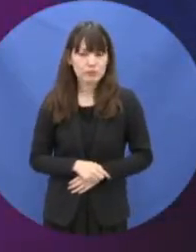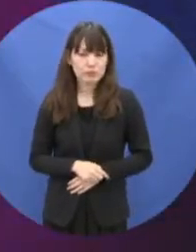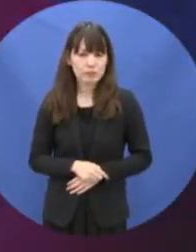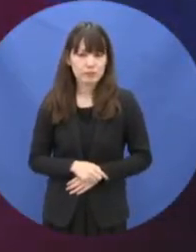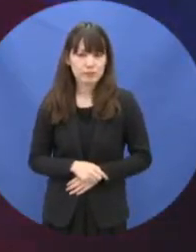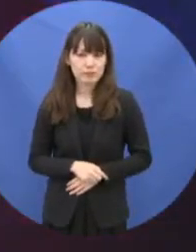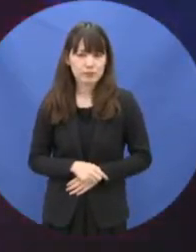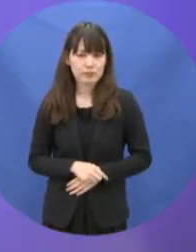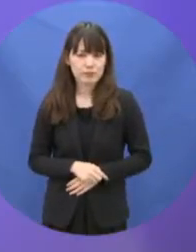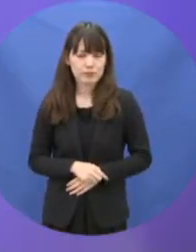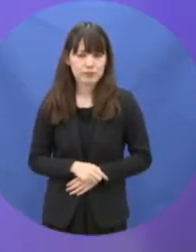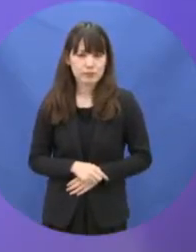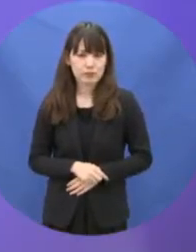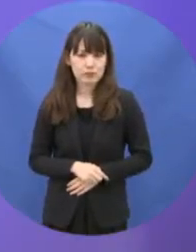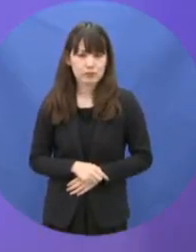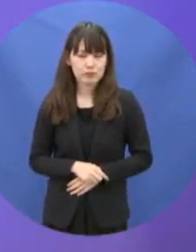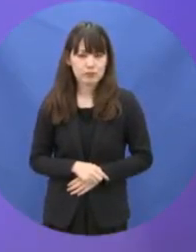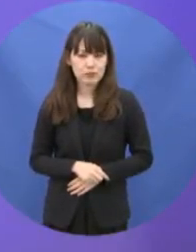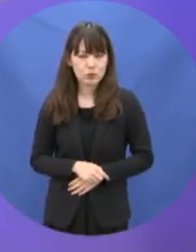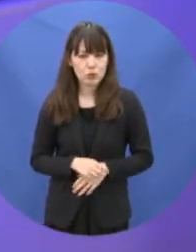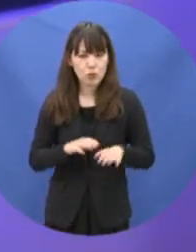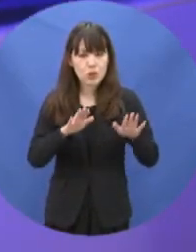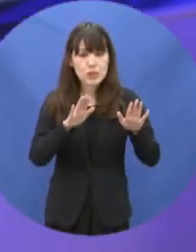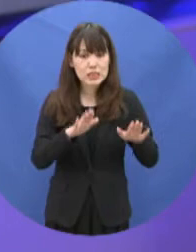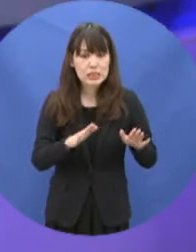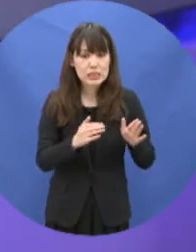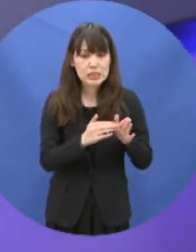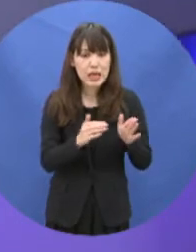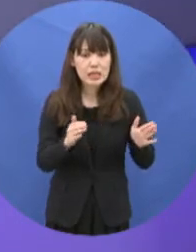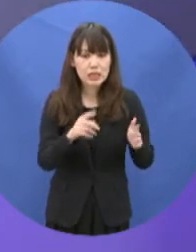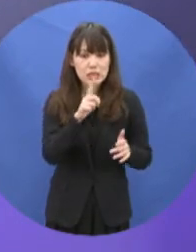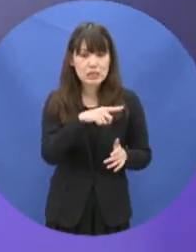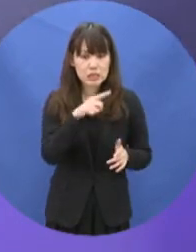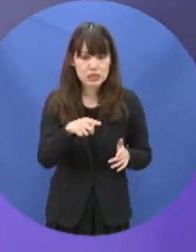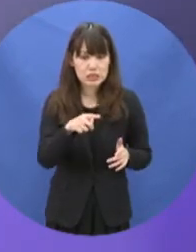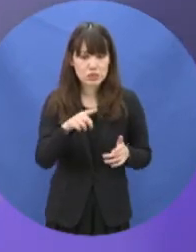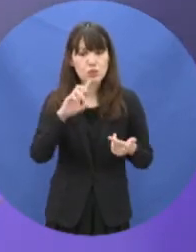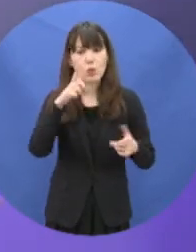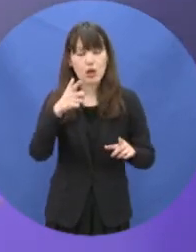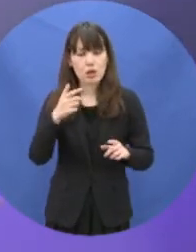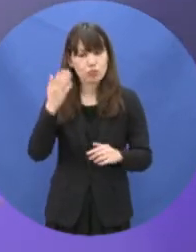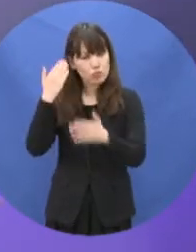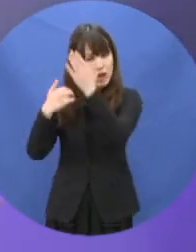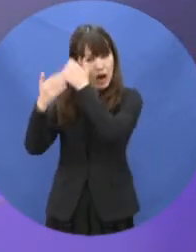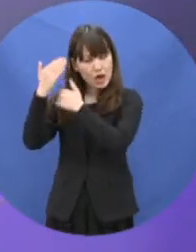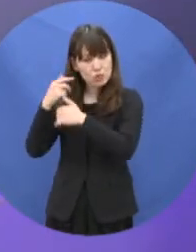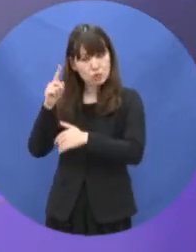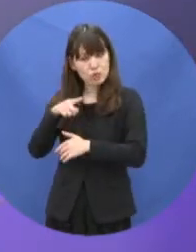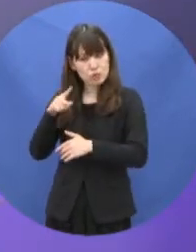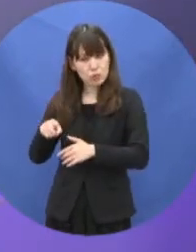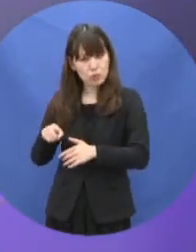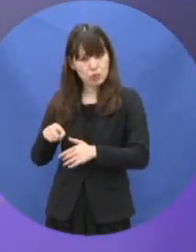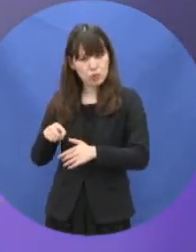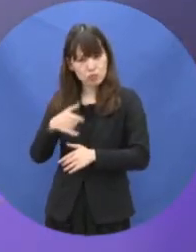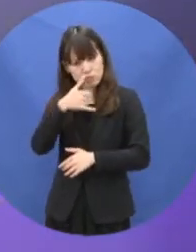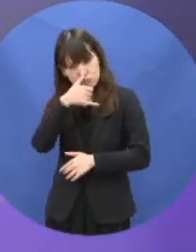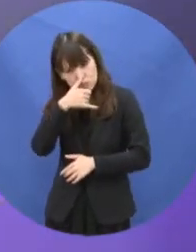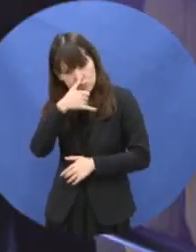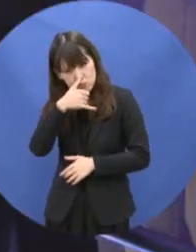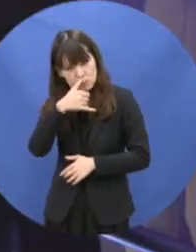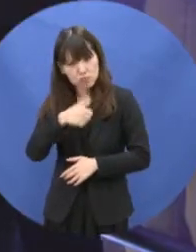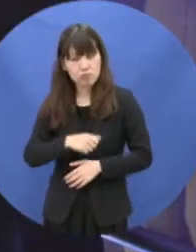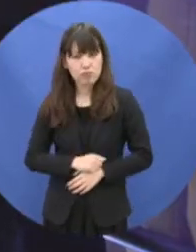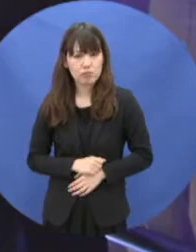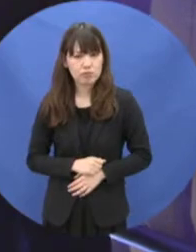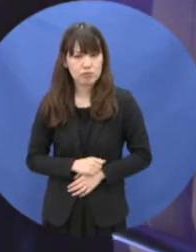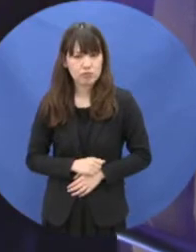ゃあ、 まあ、いわゆる現代人ではなくて、ね、なんでクロマニヨン人なんですかね。